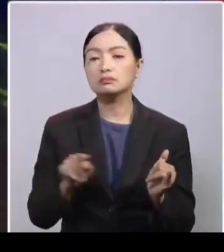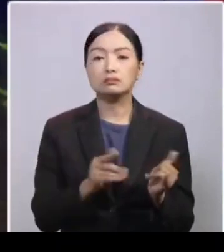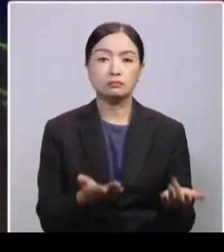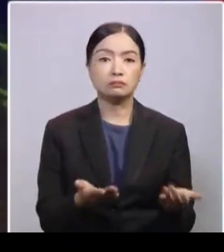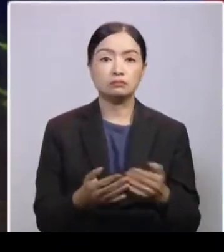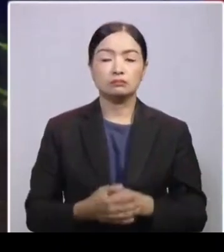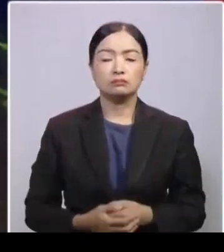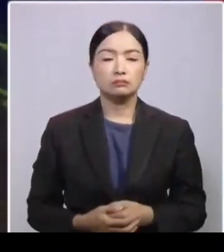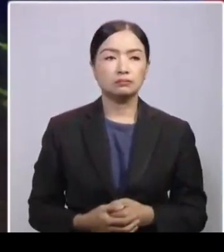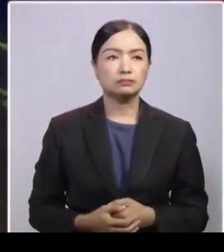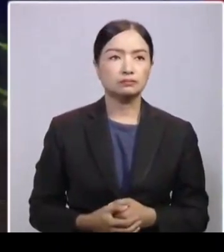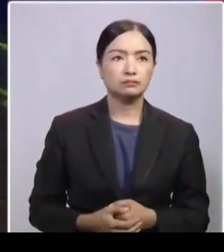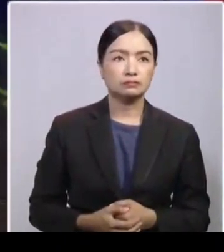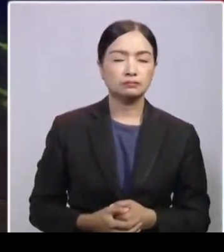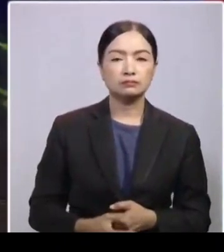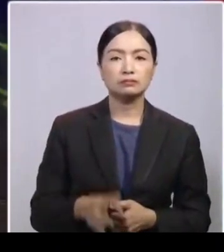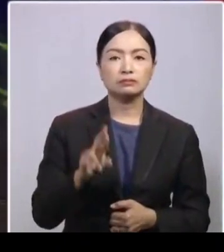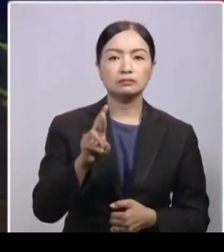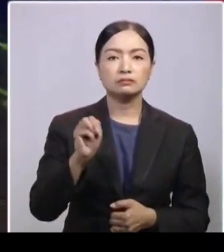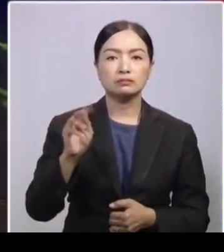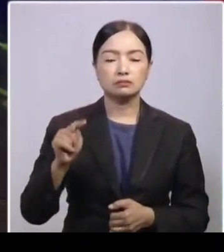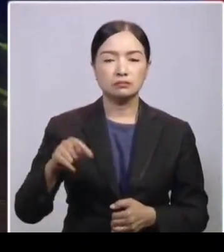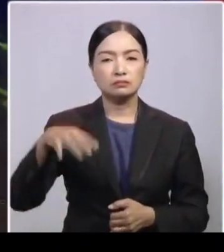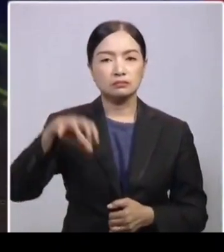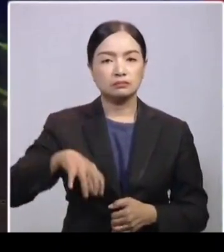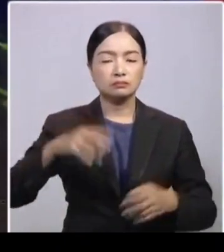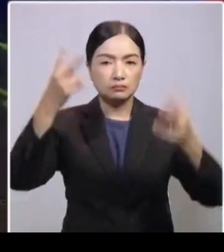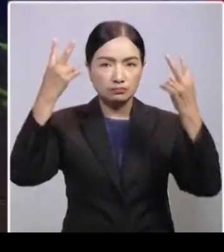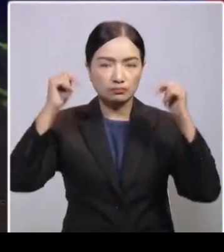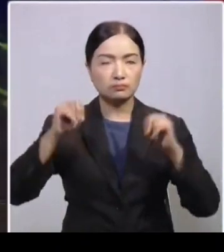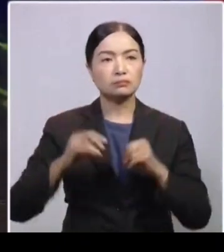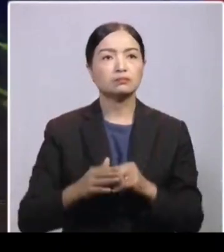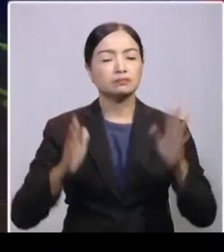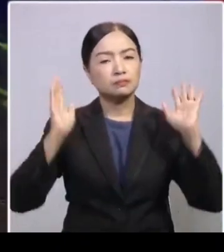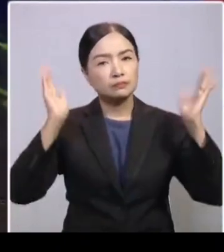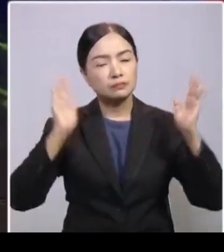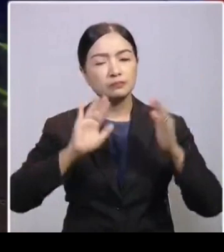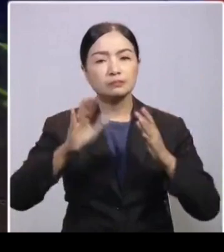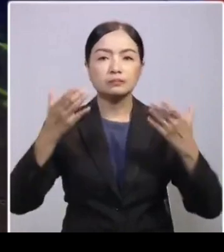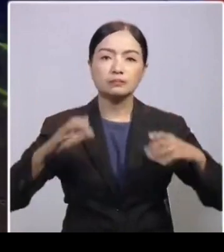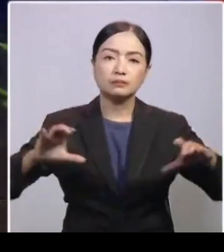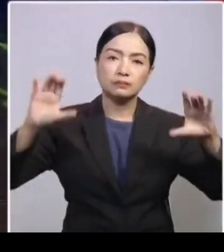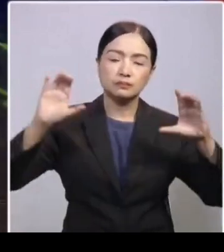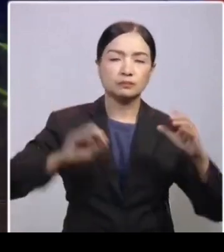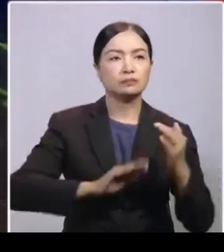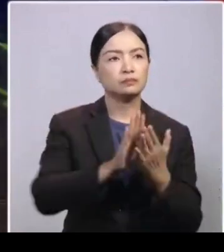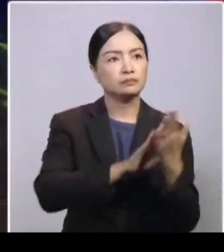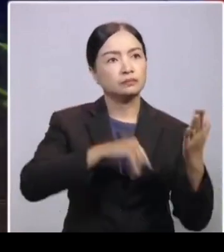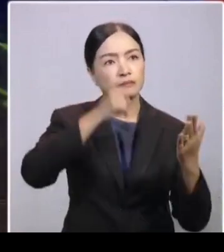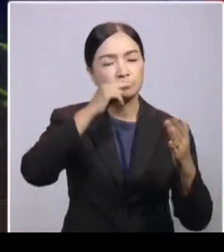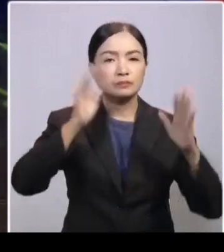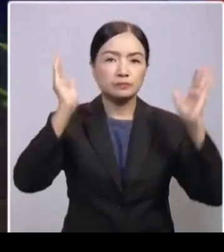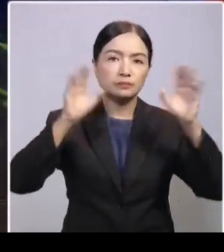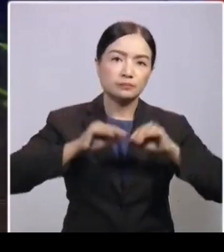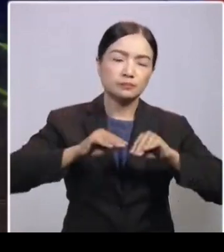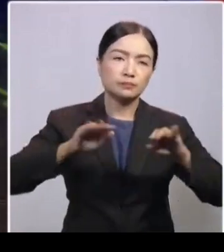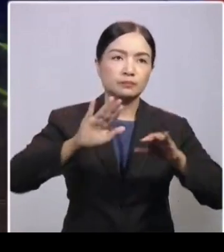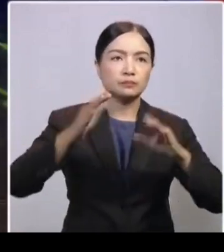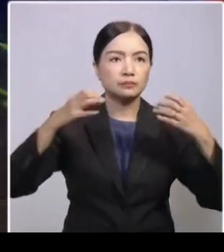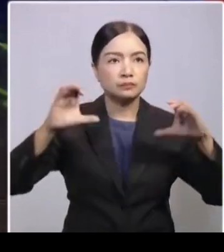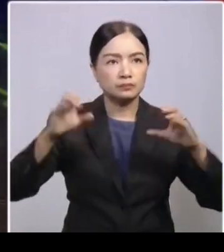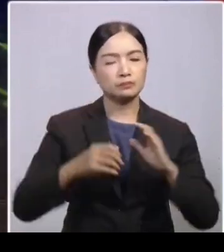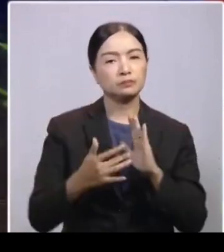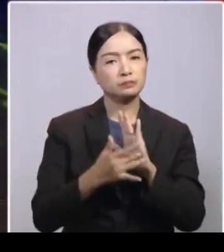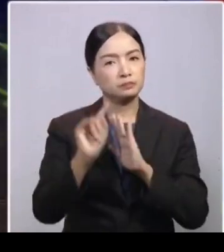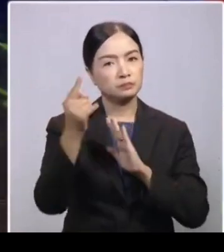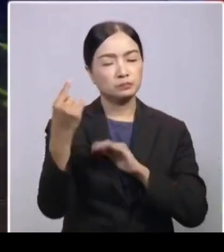รัฐมนตรีประจำสำนักนายกรัฐมนตรีได้มอบนโยบายนักประชาสัมพันธ์ของรัฐทั่วประเทศให้นำเสนอข้อมูลข่าวสารภาครัฐด้วยความทัน